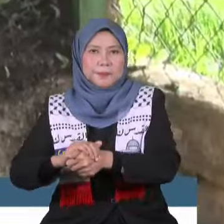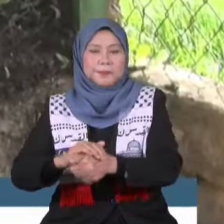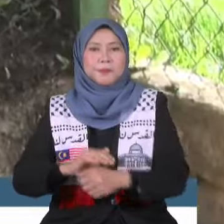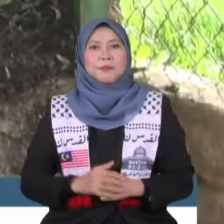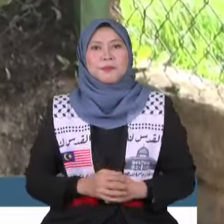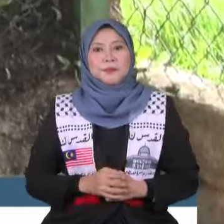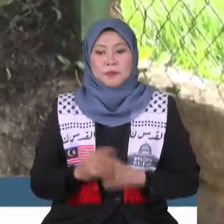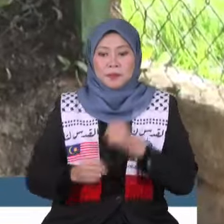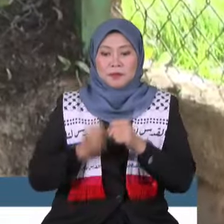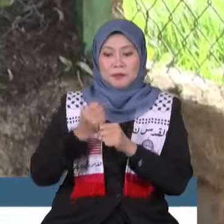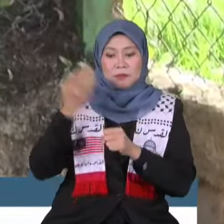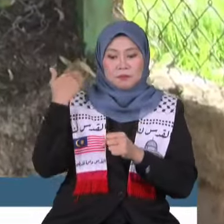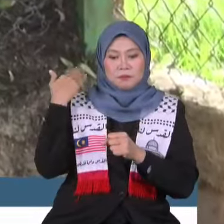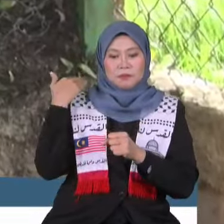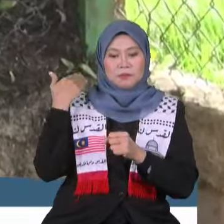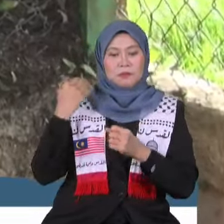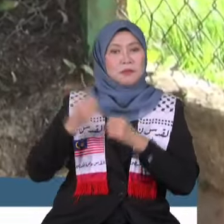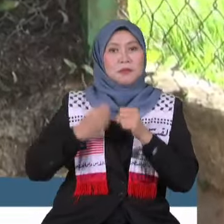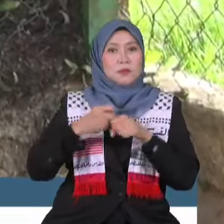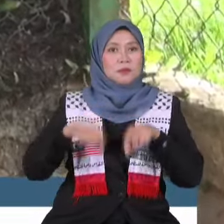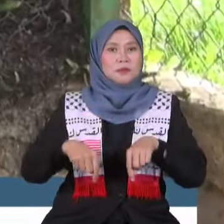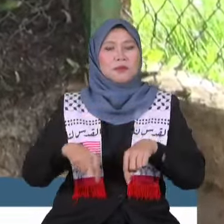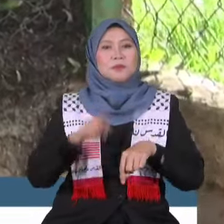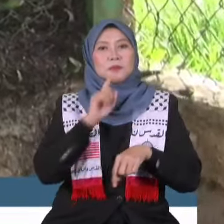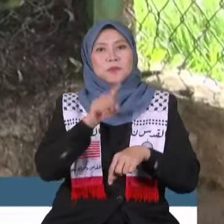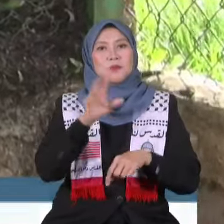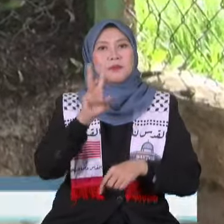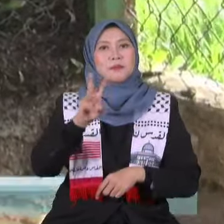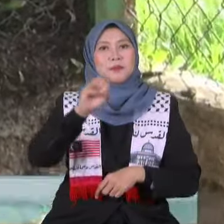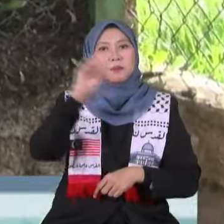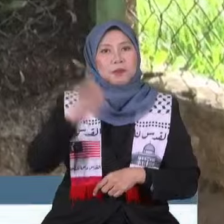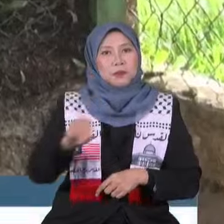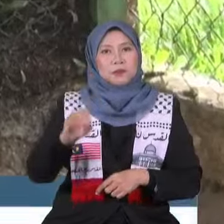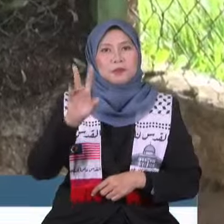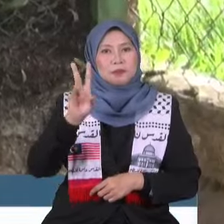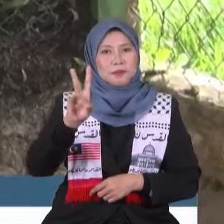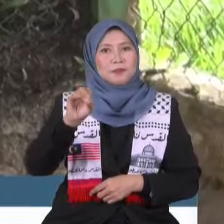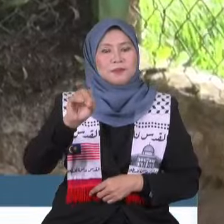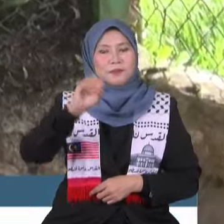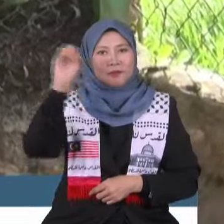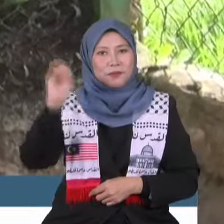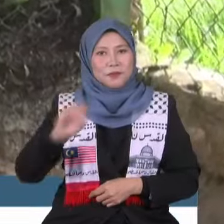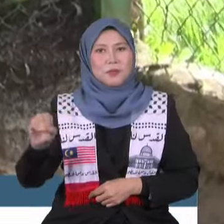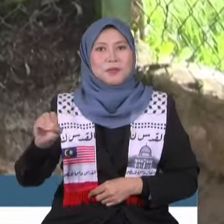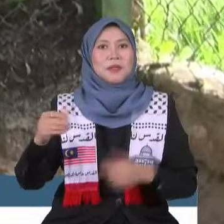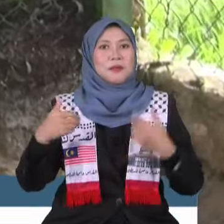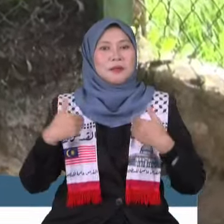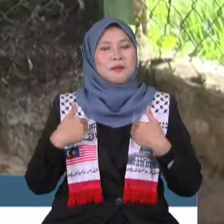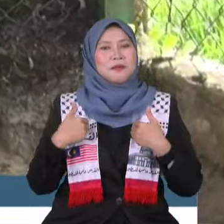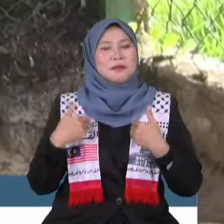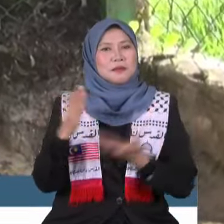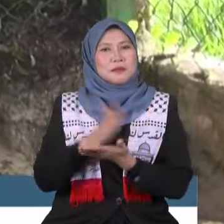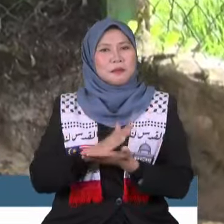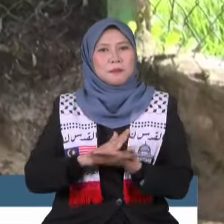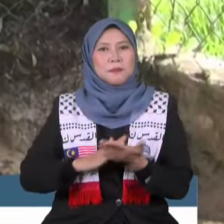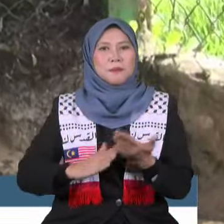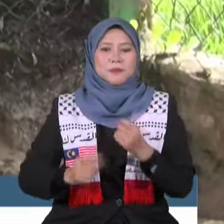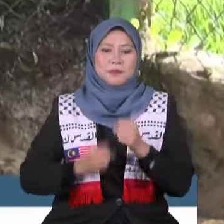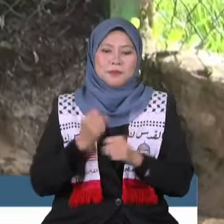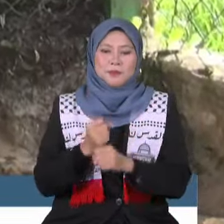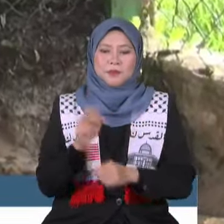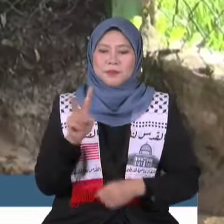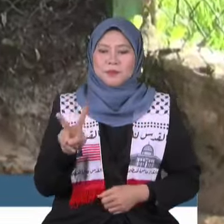Kalau macam tahun-tahun sebelum ni, kebanyakannya 60%, 70%. Kemudian ada satu tahun, itu